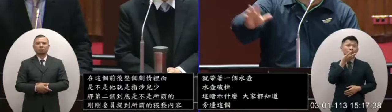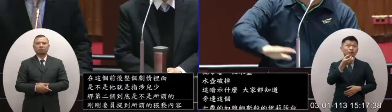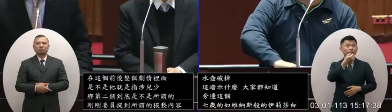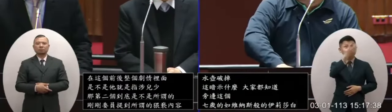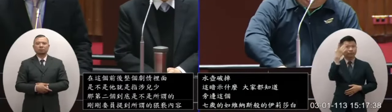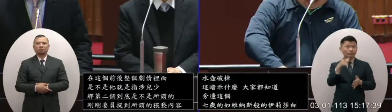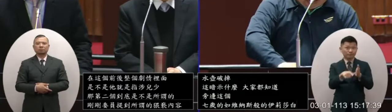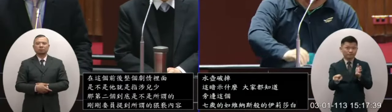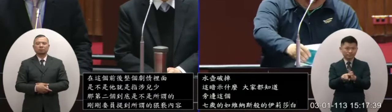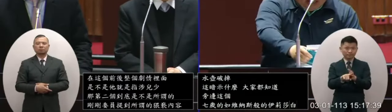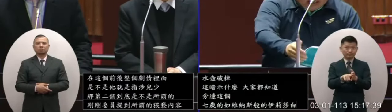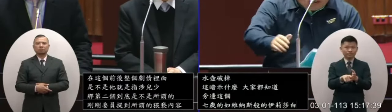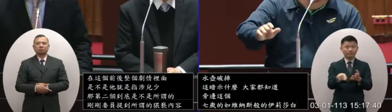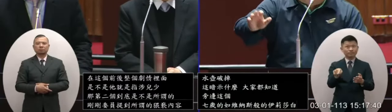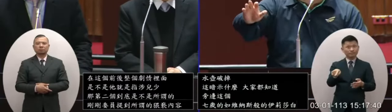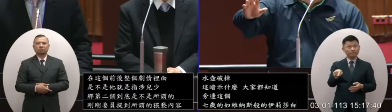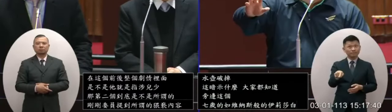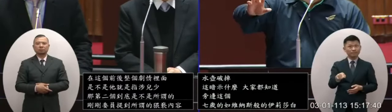基本上你根本